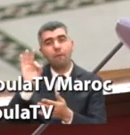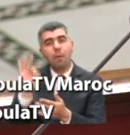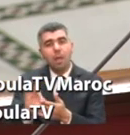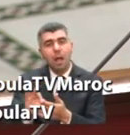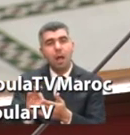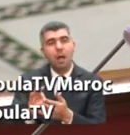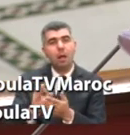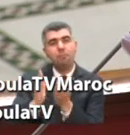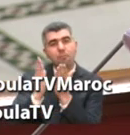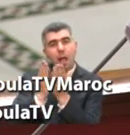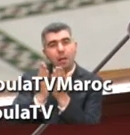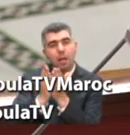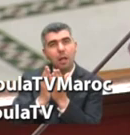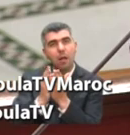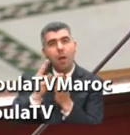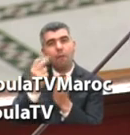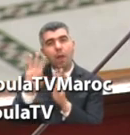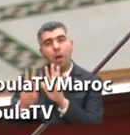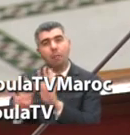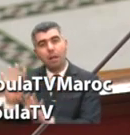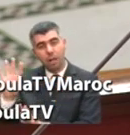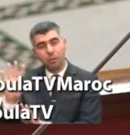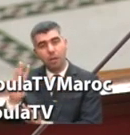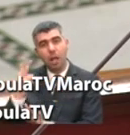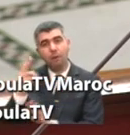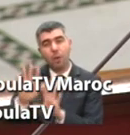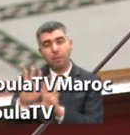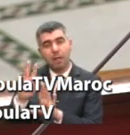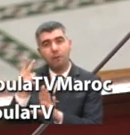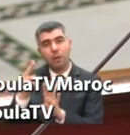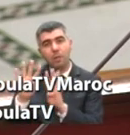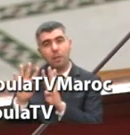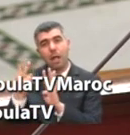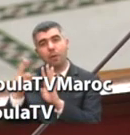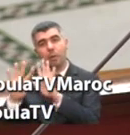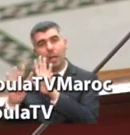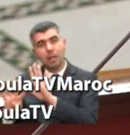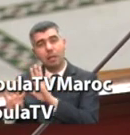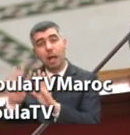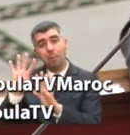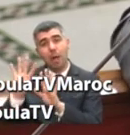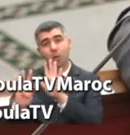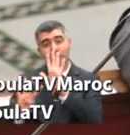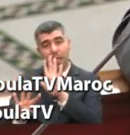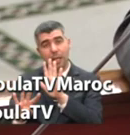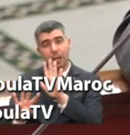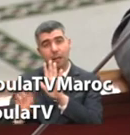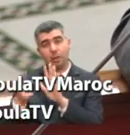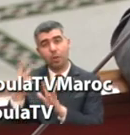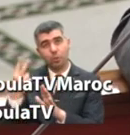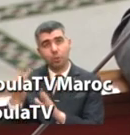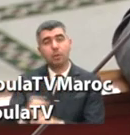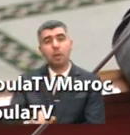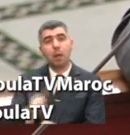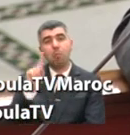بين موسمي 2014 و2015 و2018 و2019 بالتعليم الابتدائي من 94.2% إلى 100%